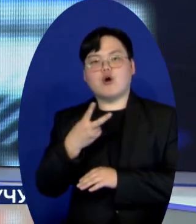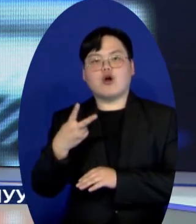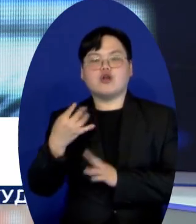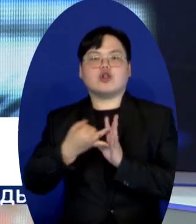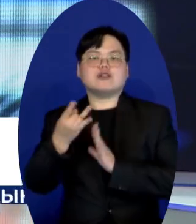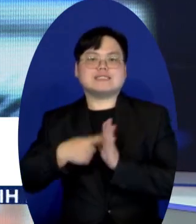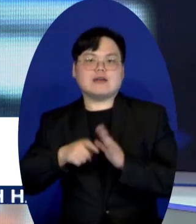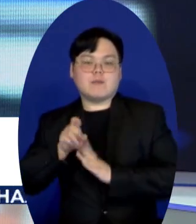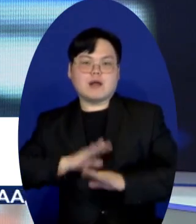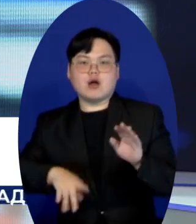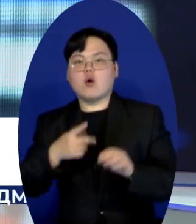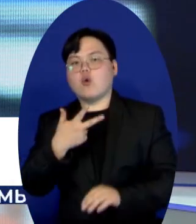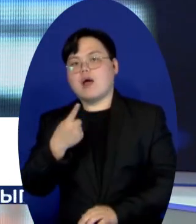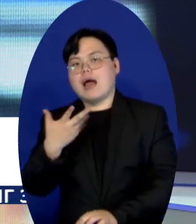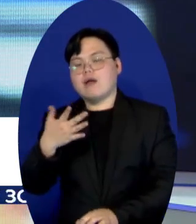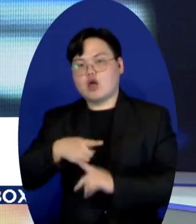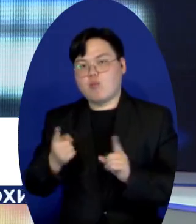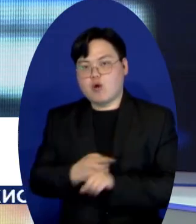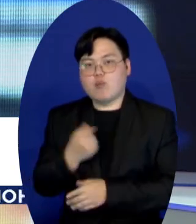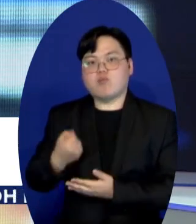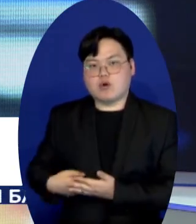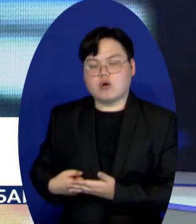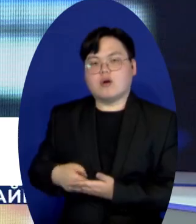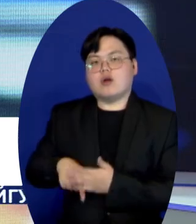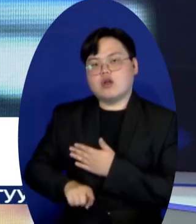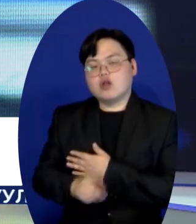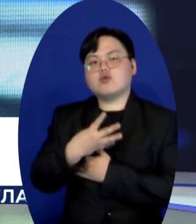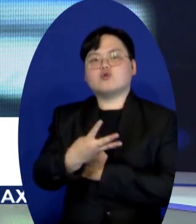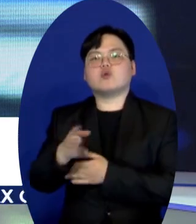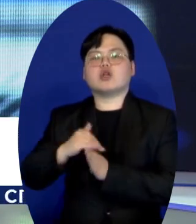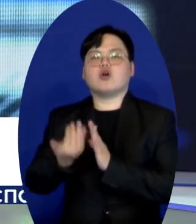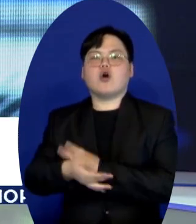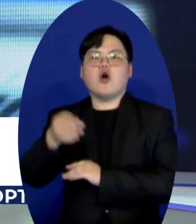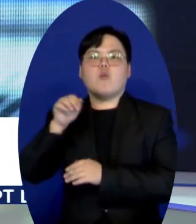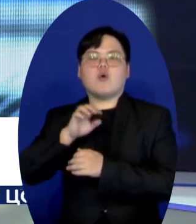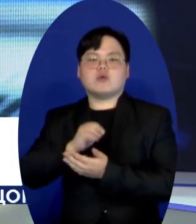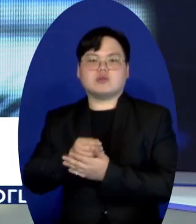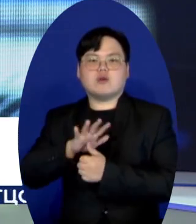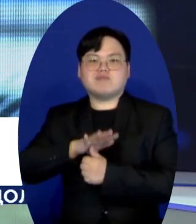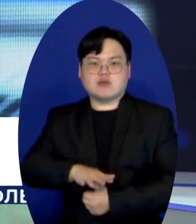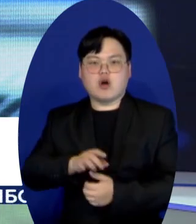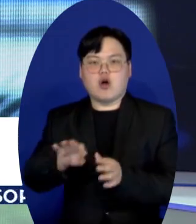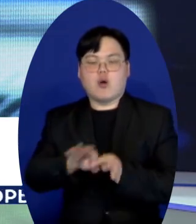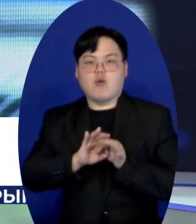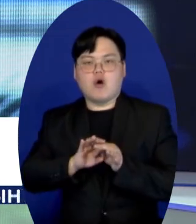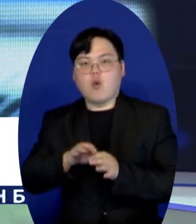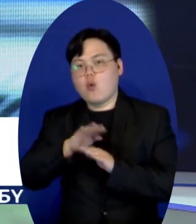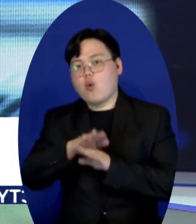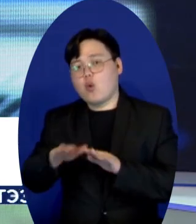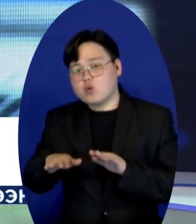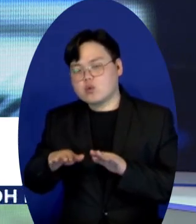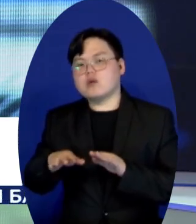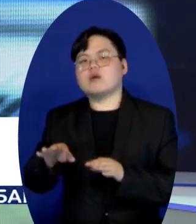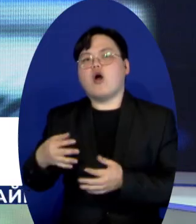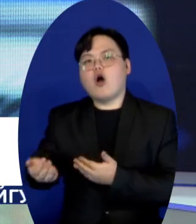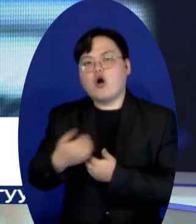байдлаар 315 гэмт хэрэг бүртгэгдсэн байна. Үүний 44 нь гэр бүлийн хүчирхийлэлтэй холбоотой хэрэг байгаа бол хүүхэд холбогдсон 11 хэрэг